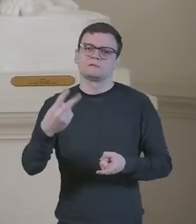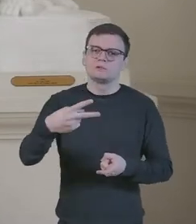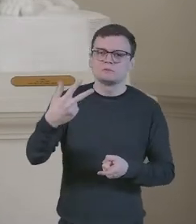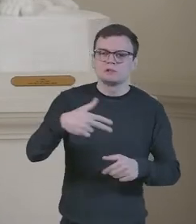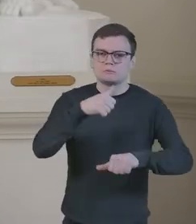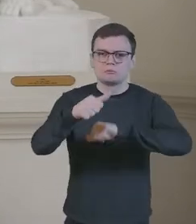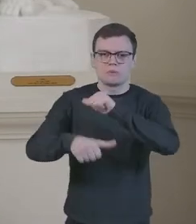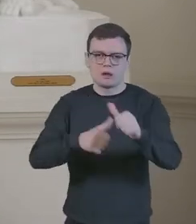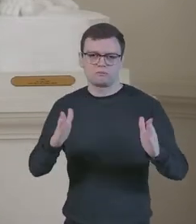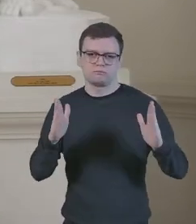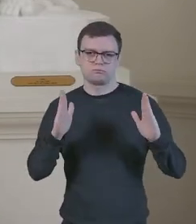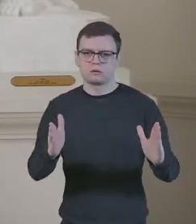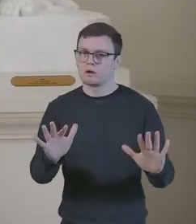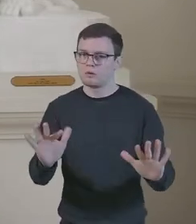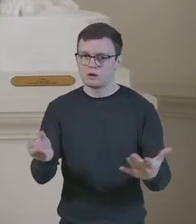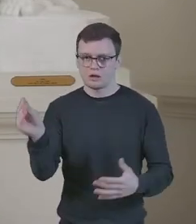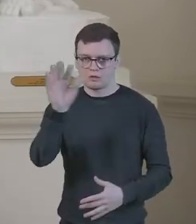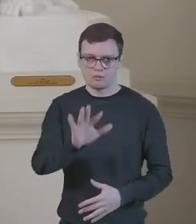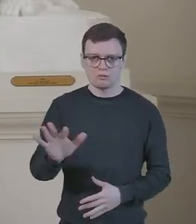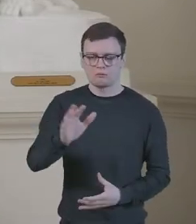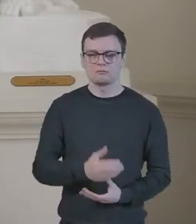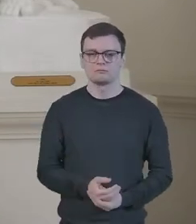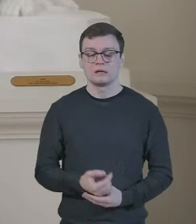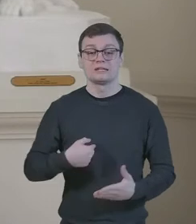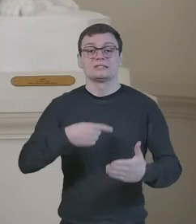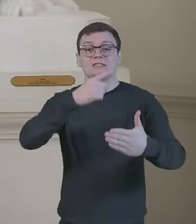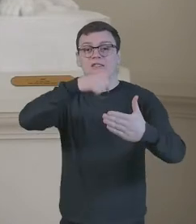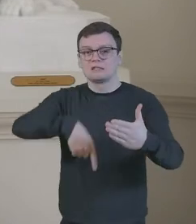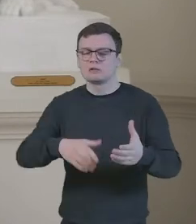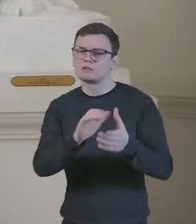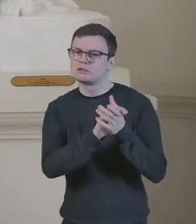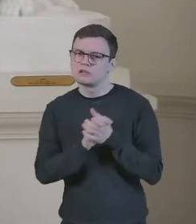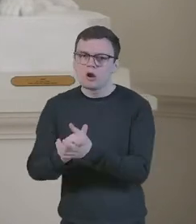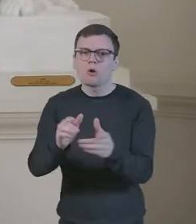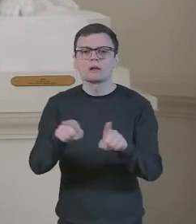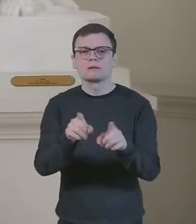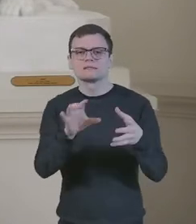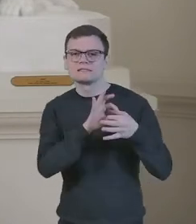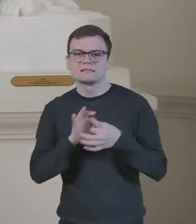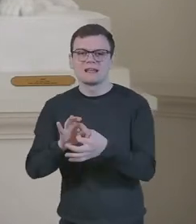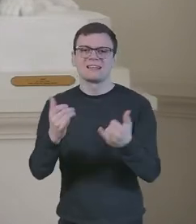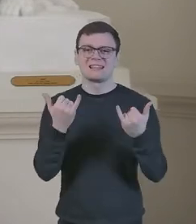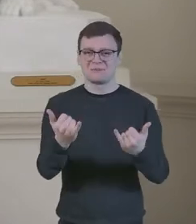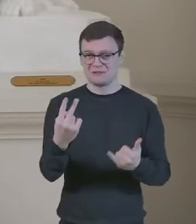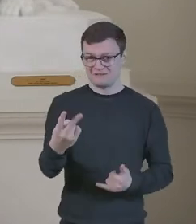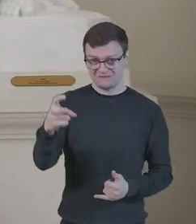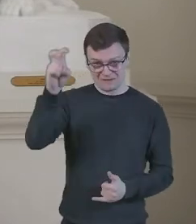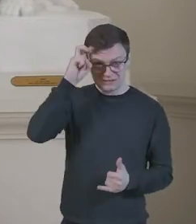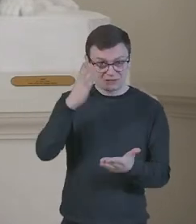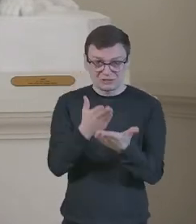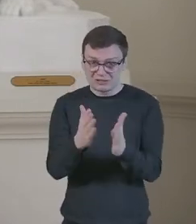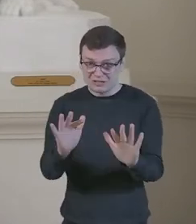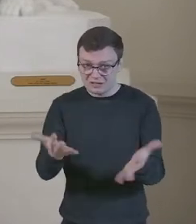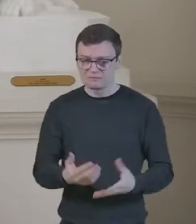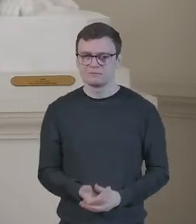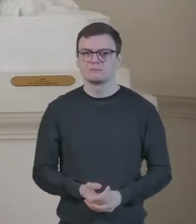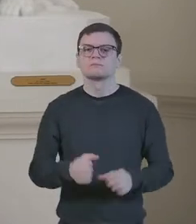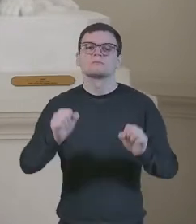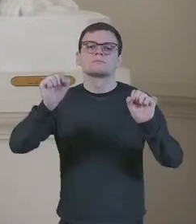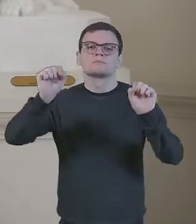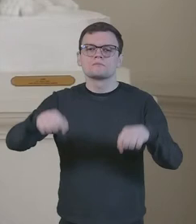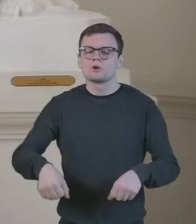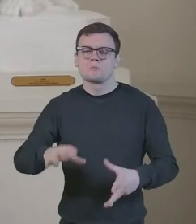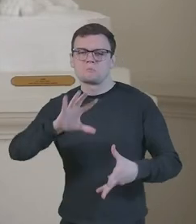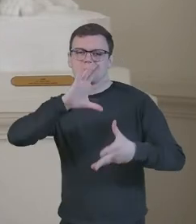šitas procesas, laisvės siekimas, apibrėž visą kontinentą ateities kartoms. Ir taip pat